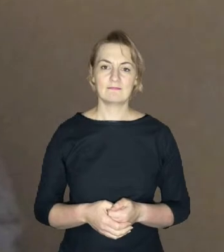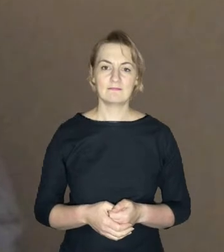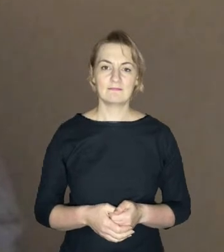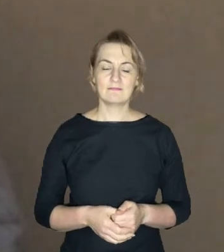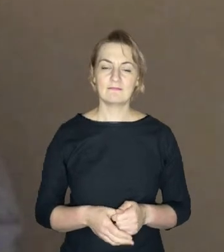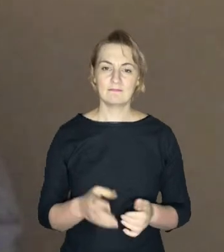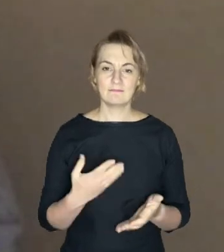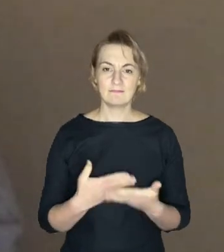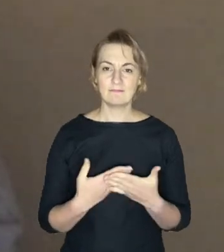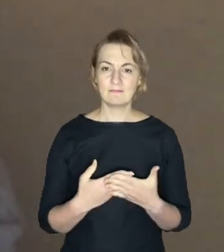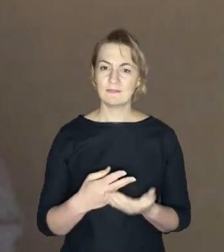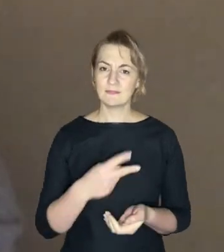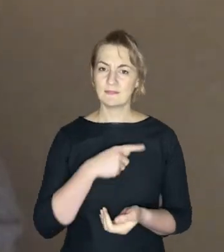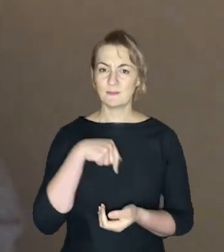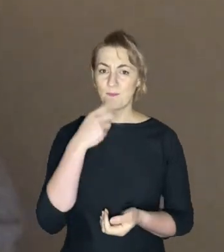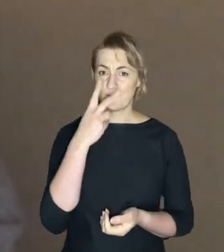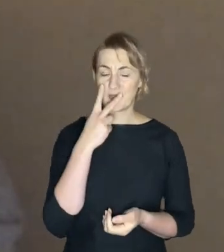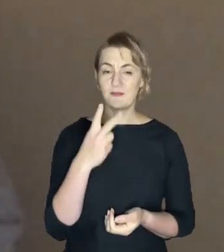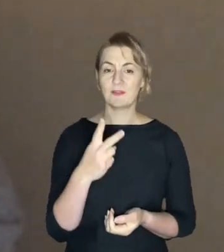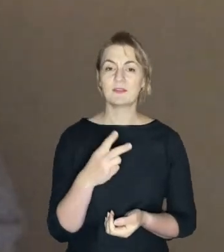przed oczyma, kiedy